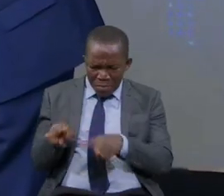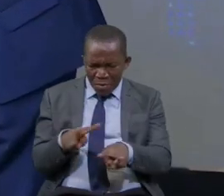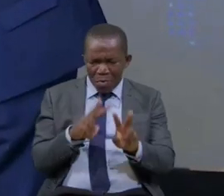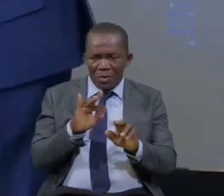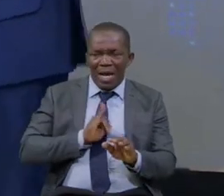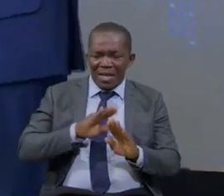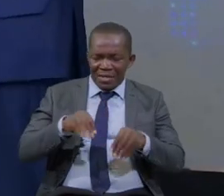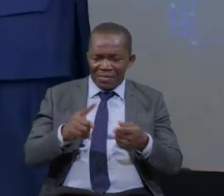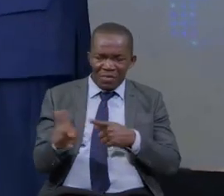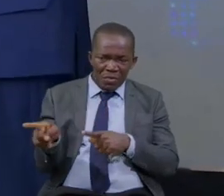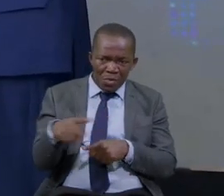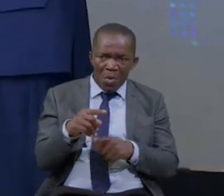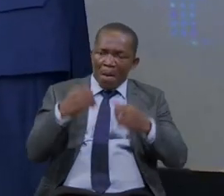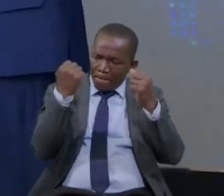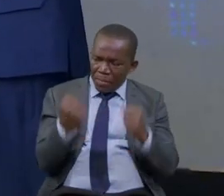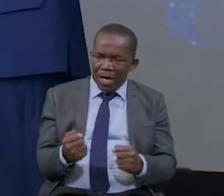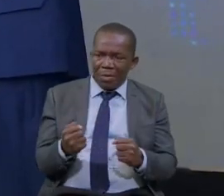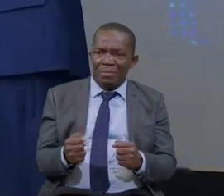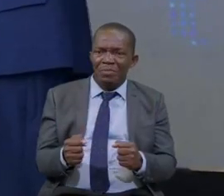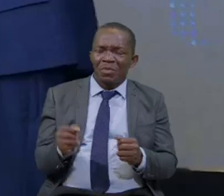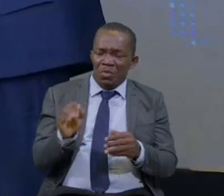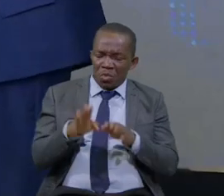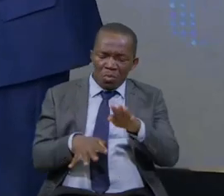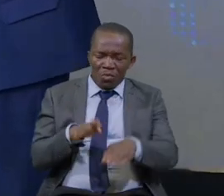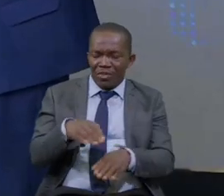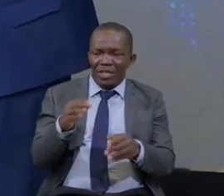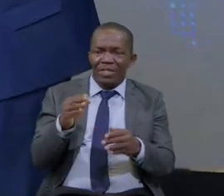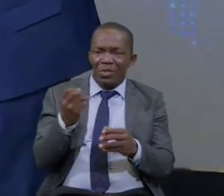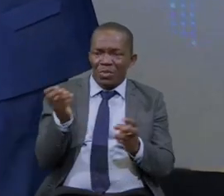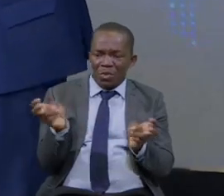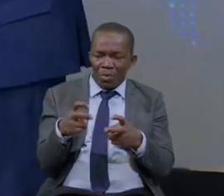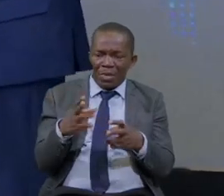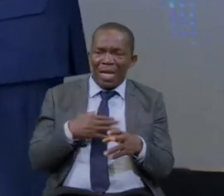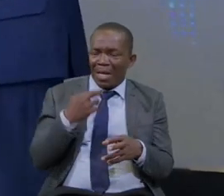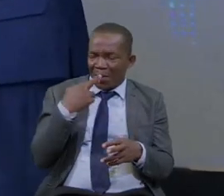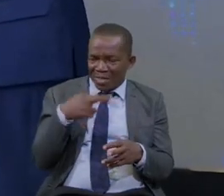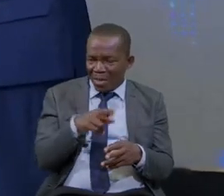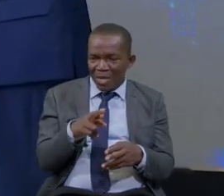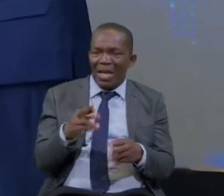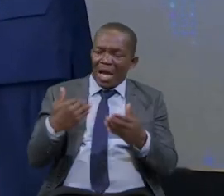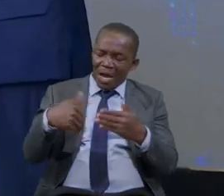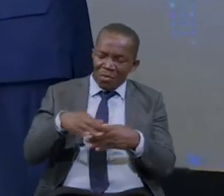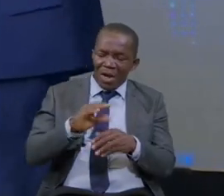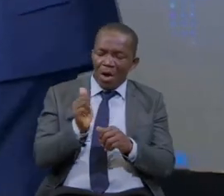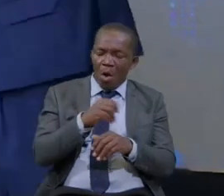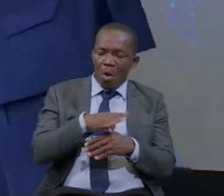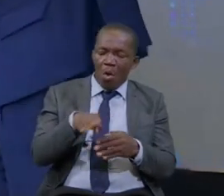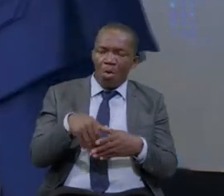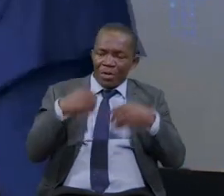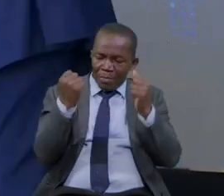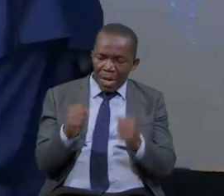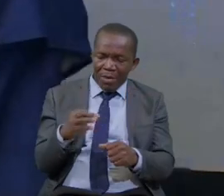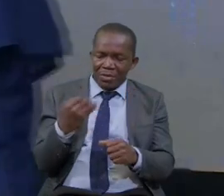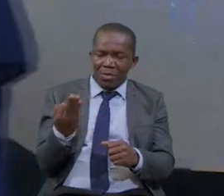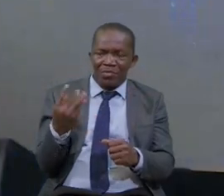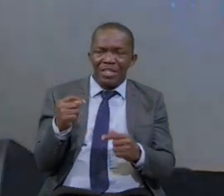et les scorpions et sur toute la puissance de l'ennemi. Et rien ne pourra vous nuire. Tu